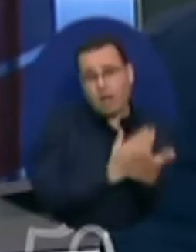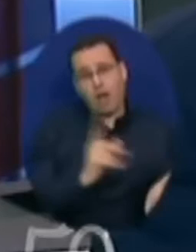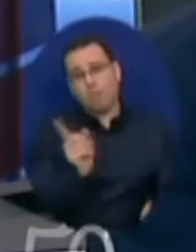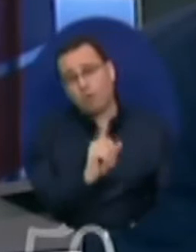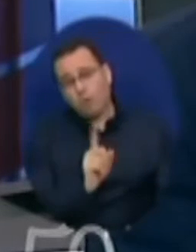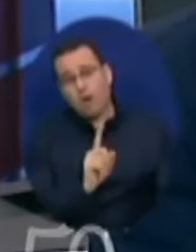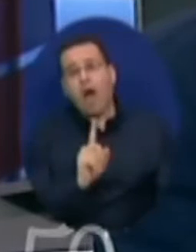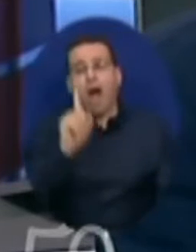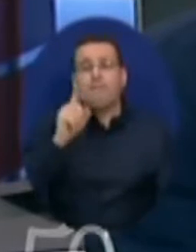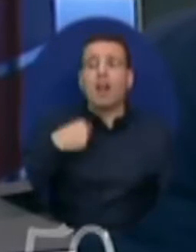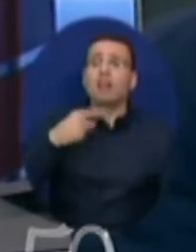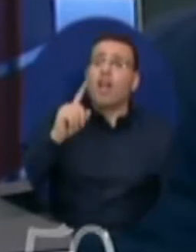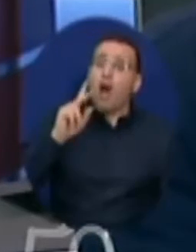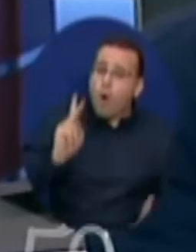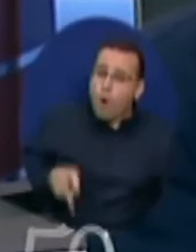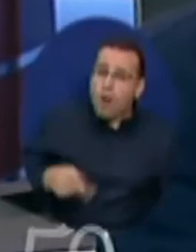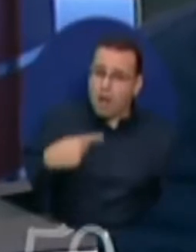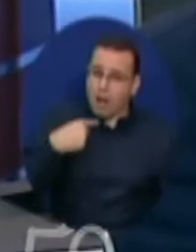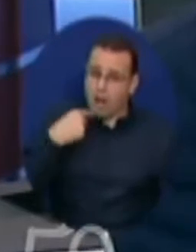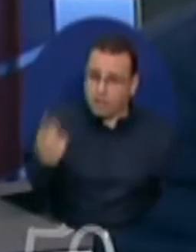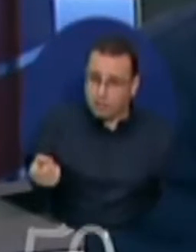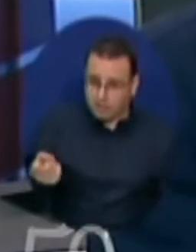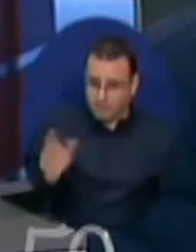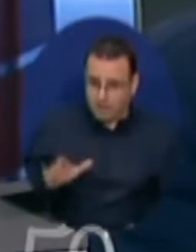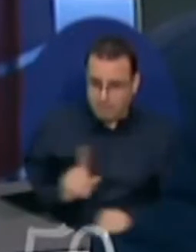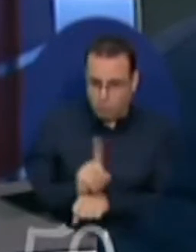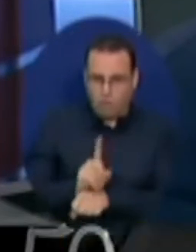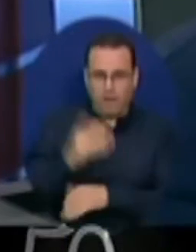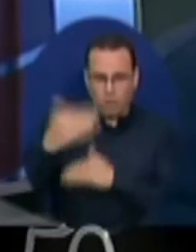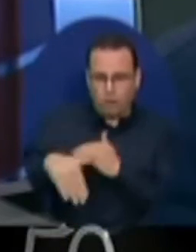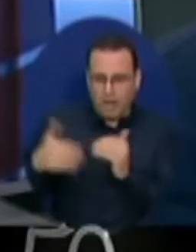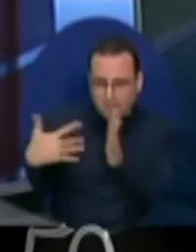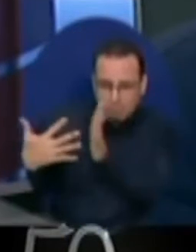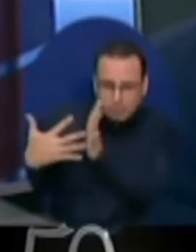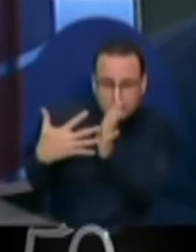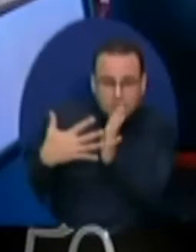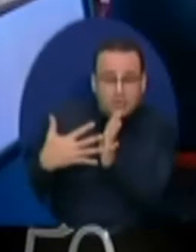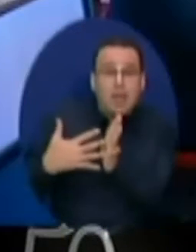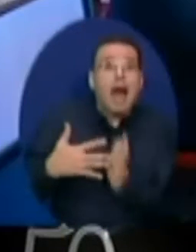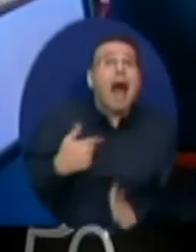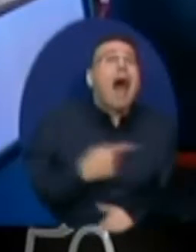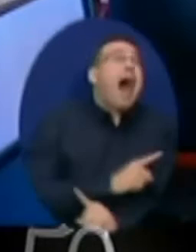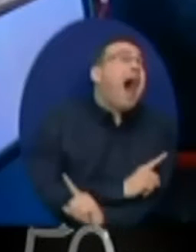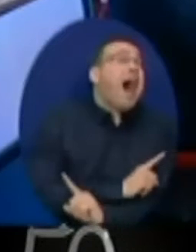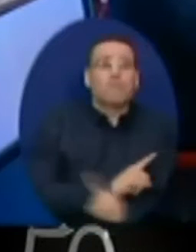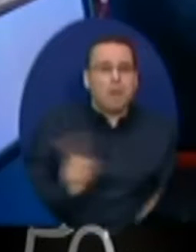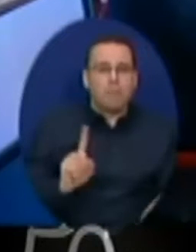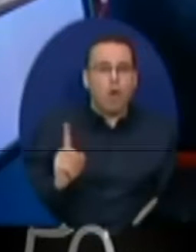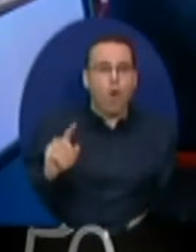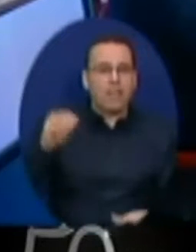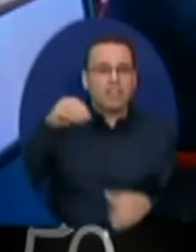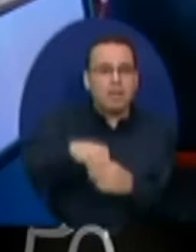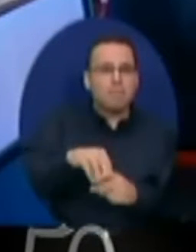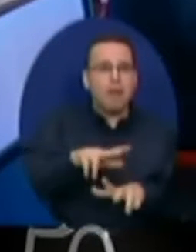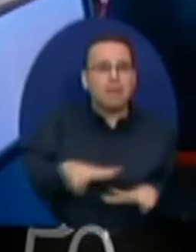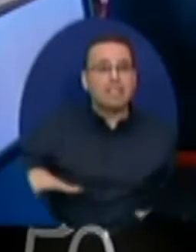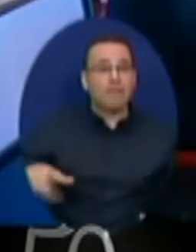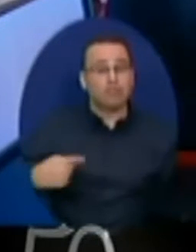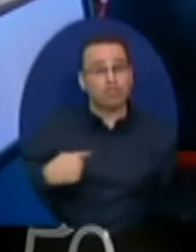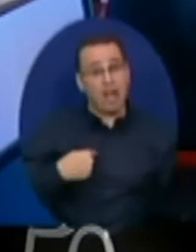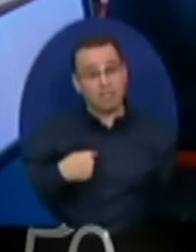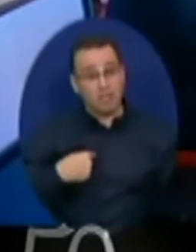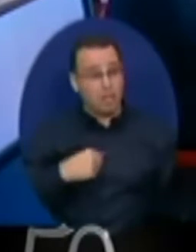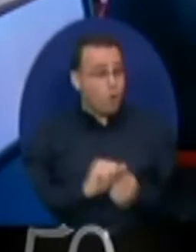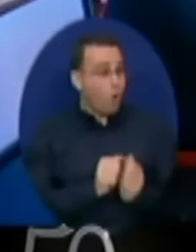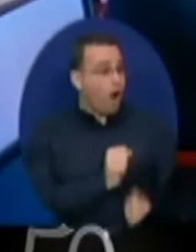במחבלים. קודם כל אני יכול להגיד, ולאחרונה נאלצתי לבדוק את זה, מעולם לא יצא לי להיות בסיטואציה שבה אני או